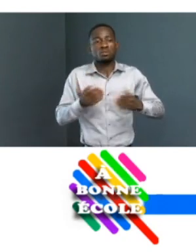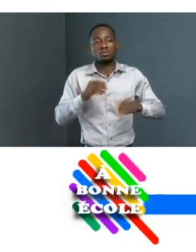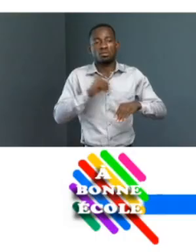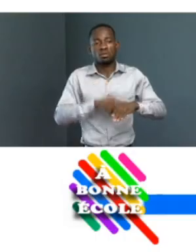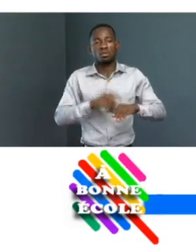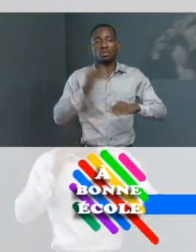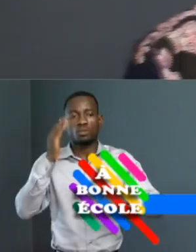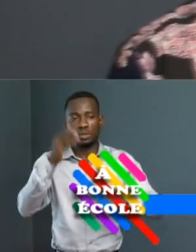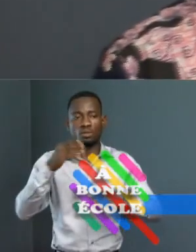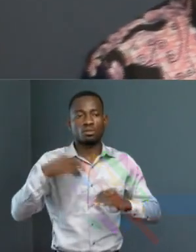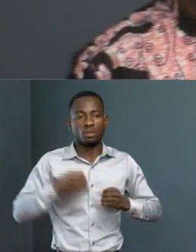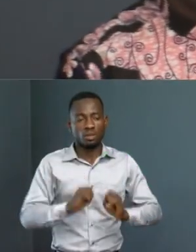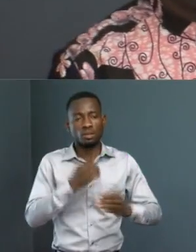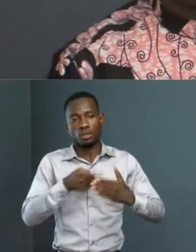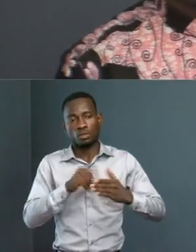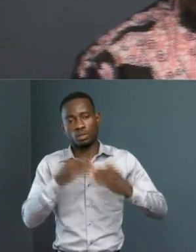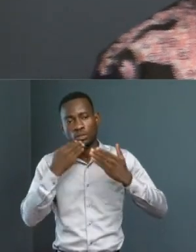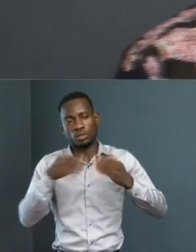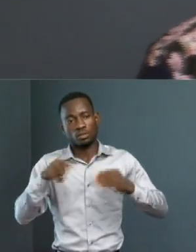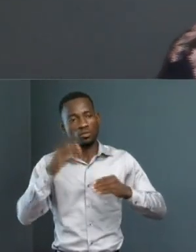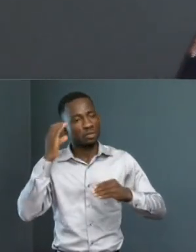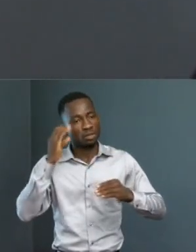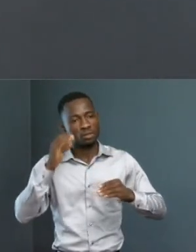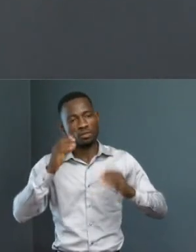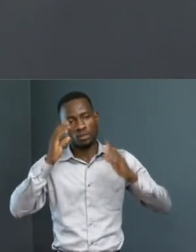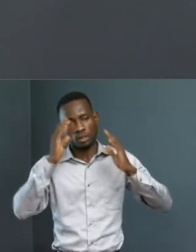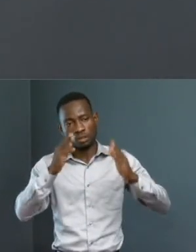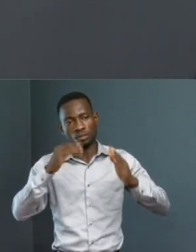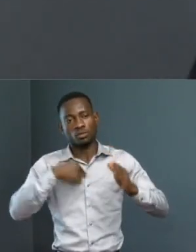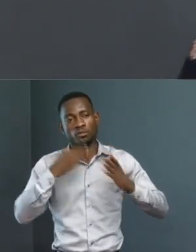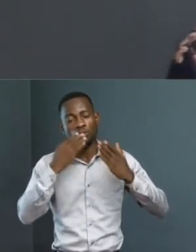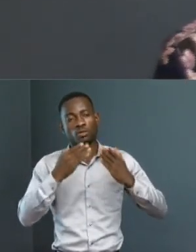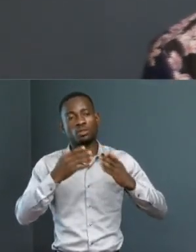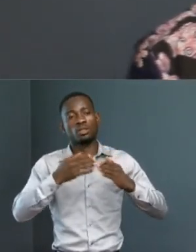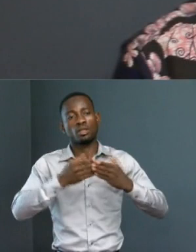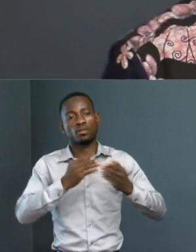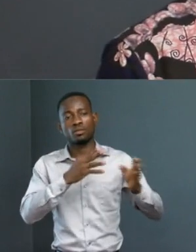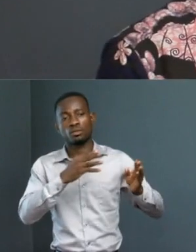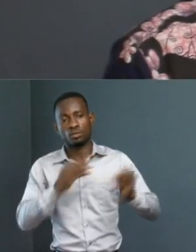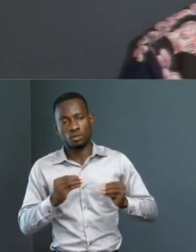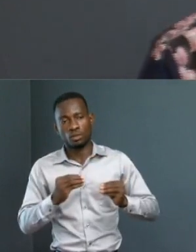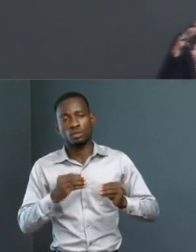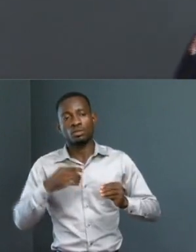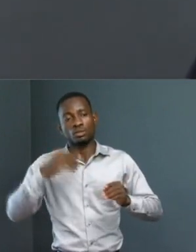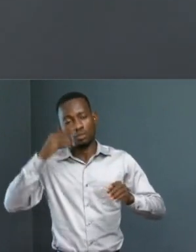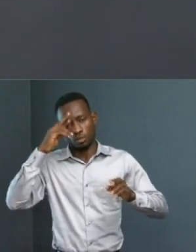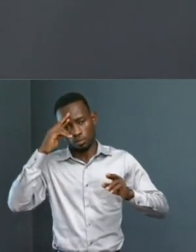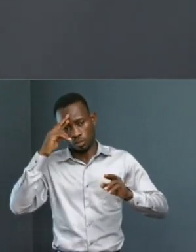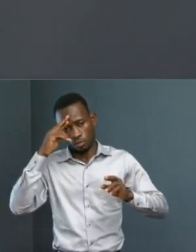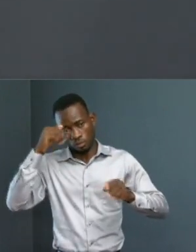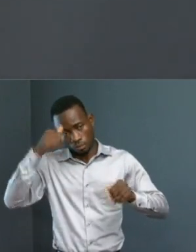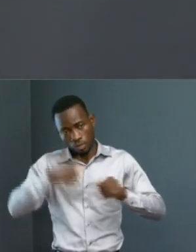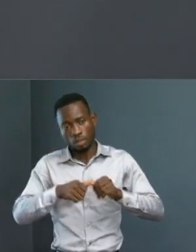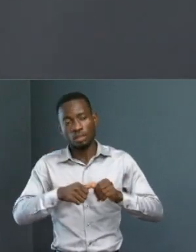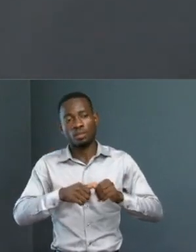corriger. Merci pour votre écoute et pour votre attention. Je vous remercie. Et avant de nous séparer, je vous rappelle les gestes barrières à